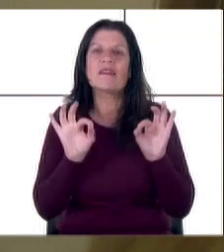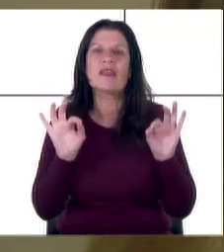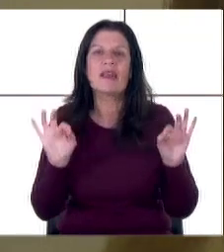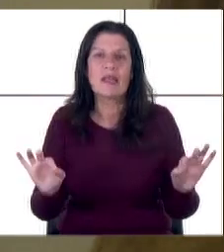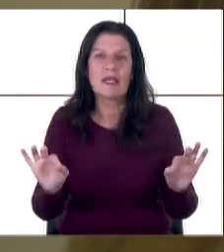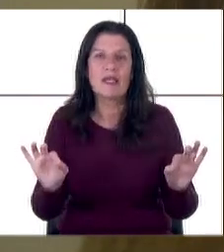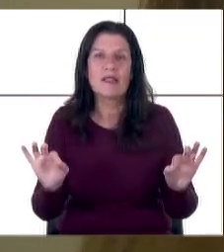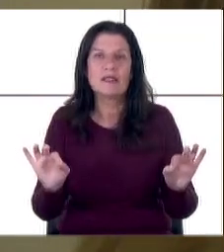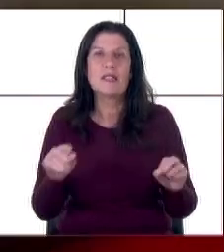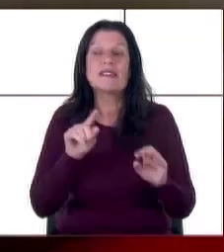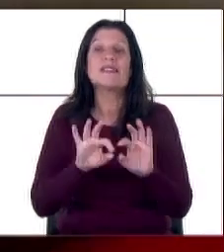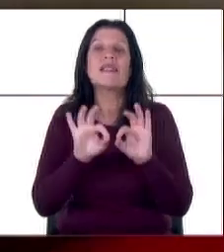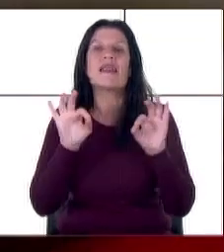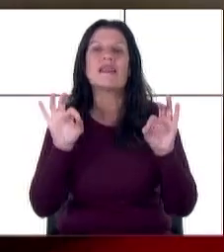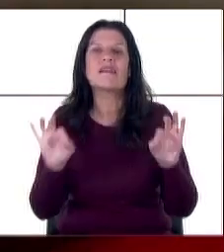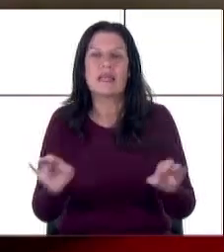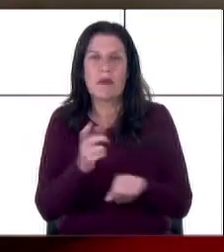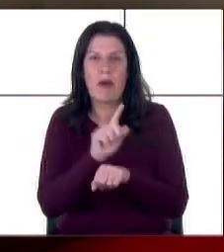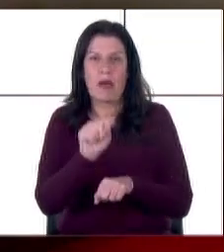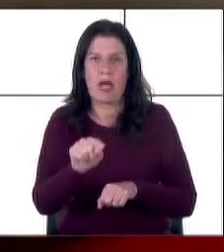מאותו רגע זה התחיל.